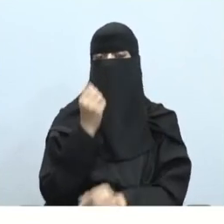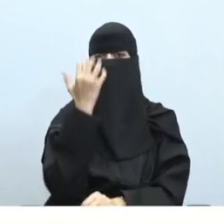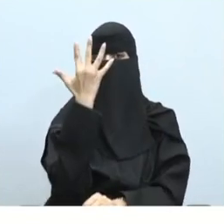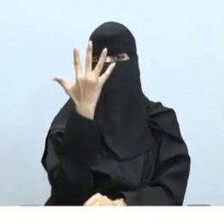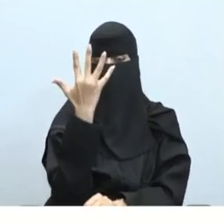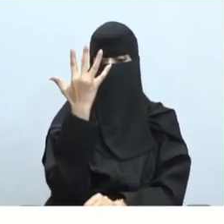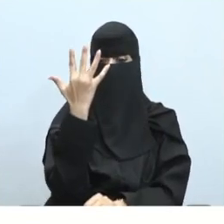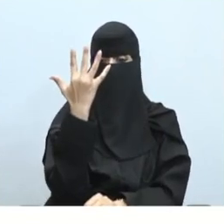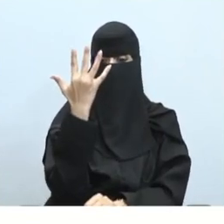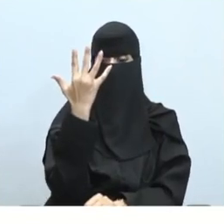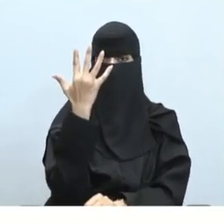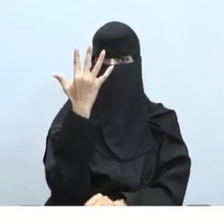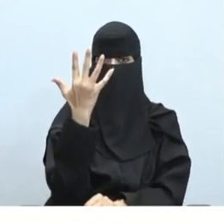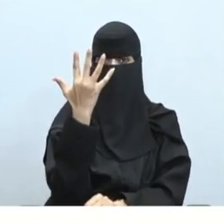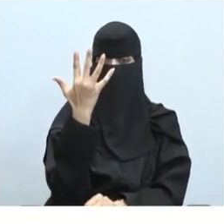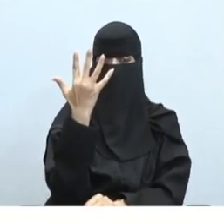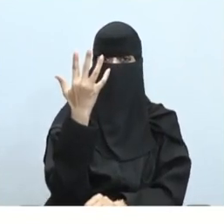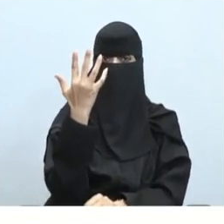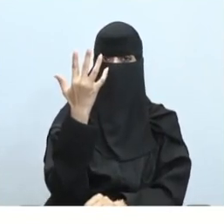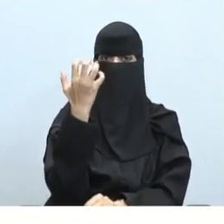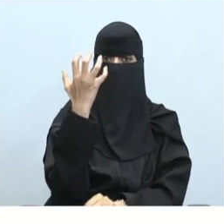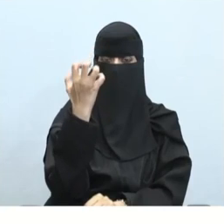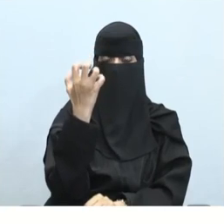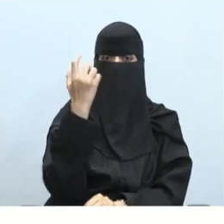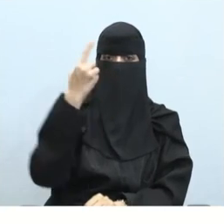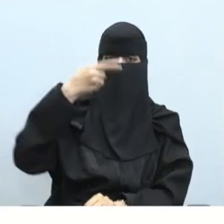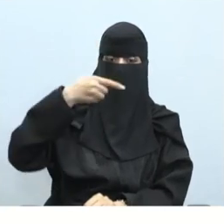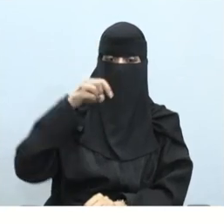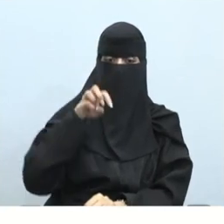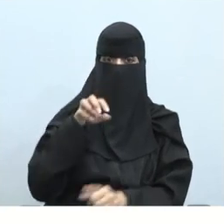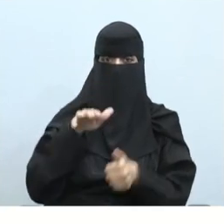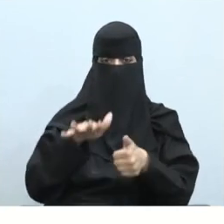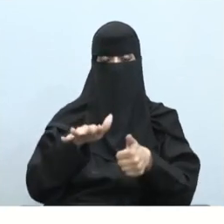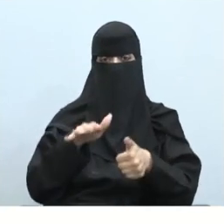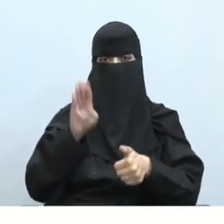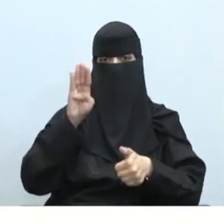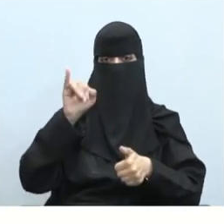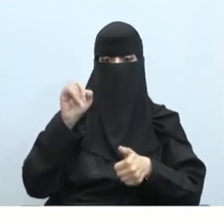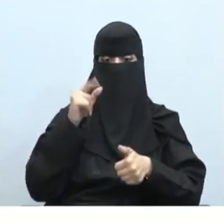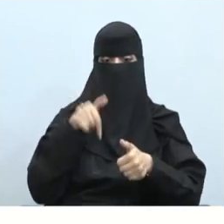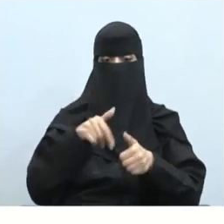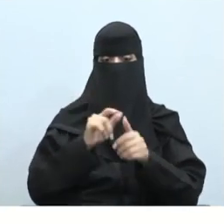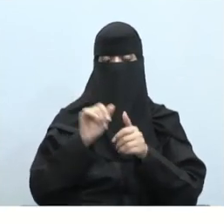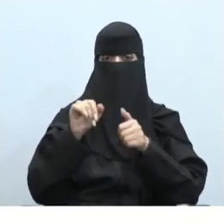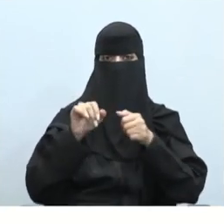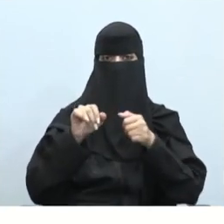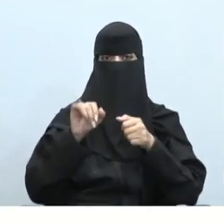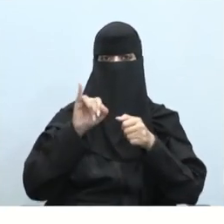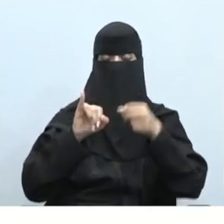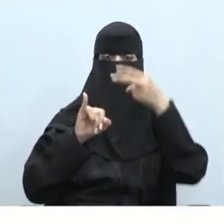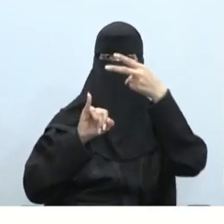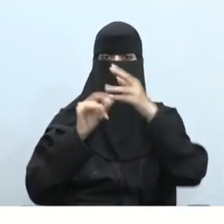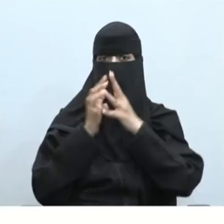وعشره 510 ملايين كيلو متر مربع هذا الحجم او هذه المسافه